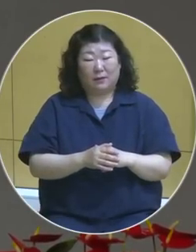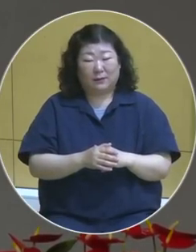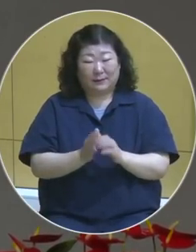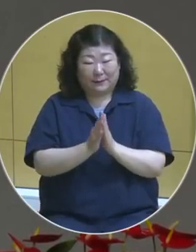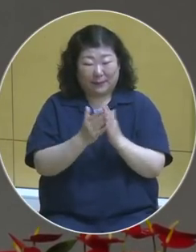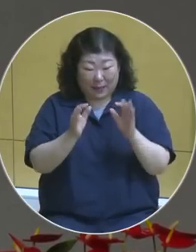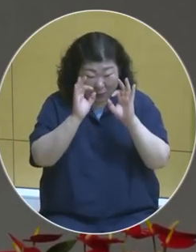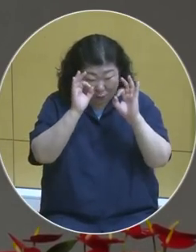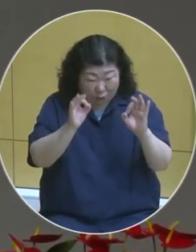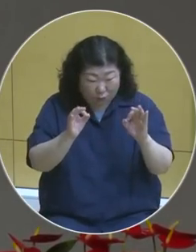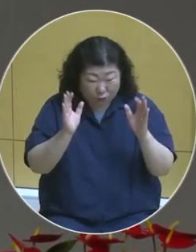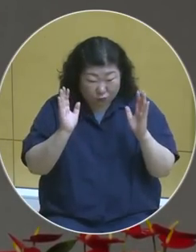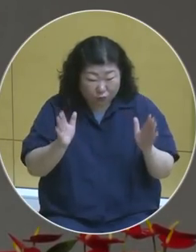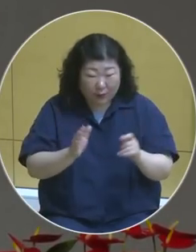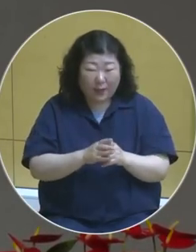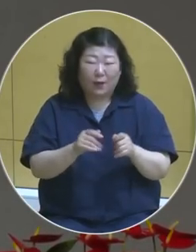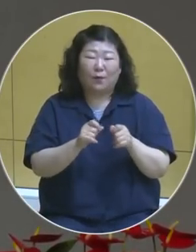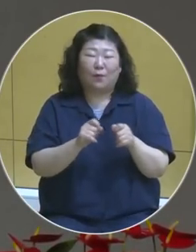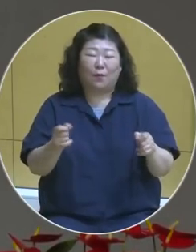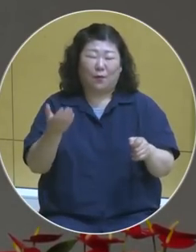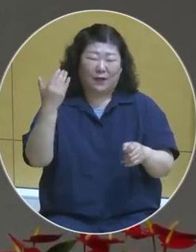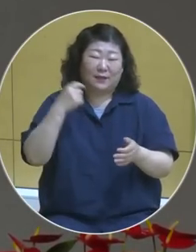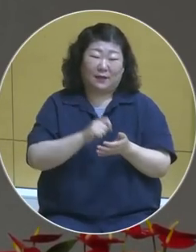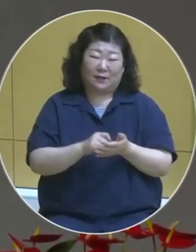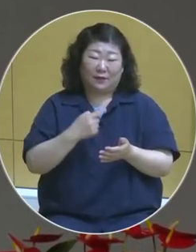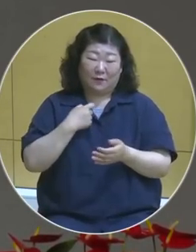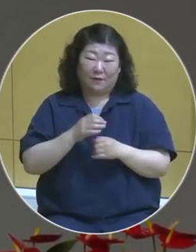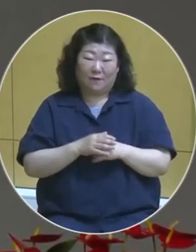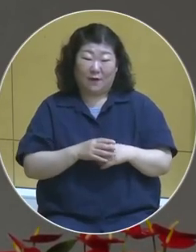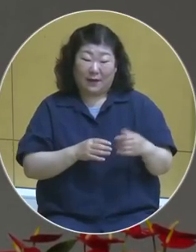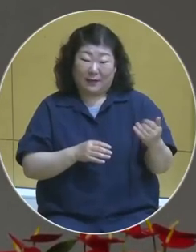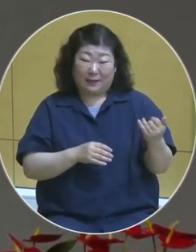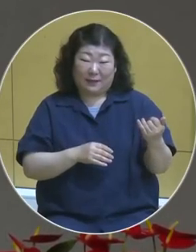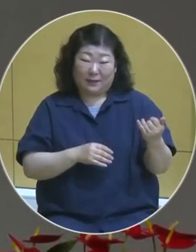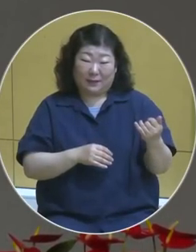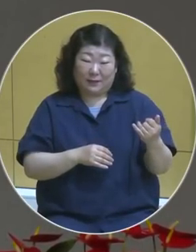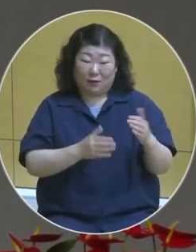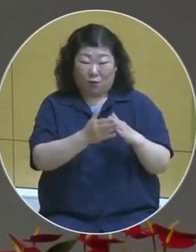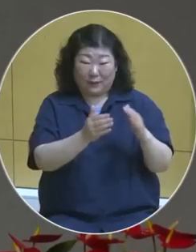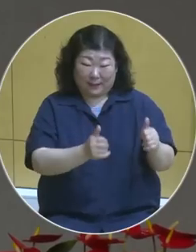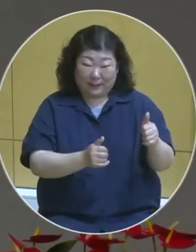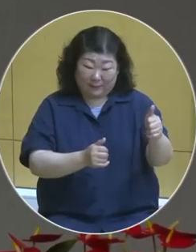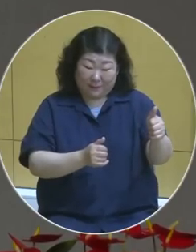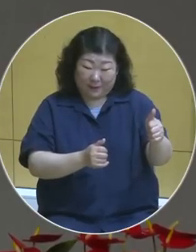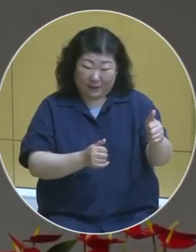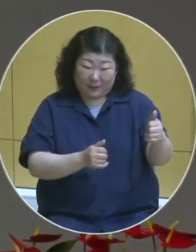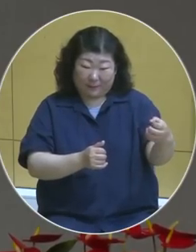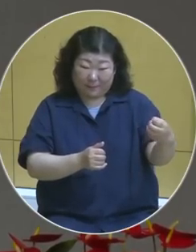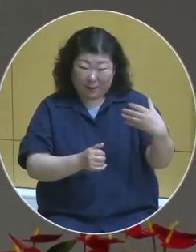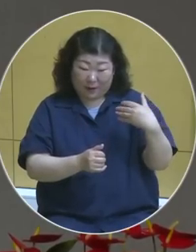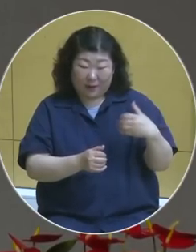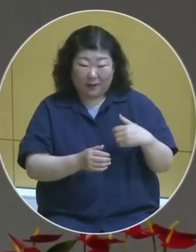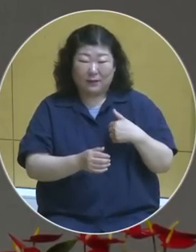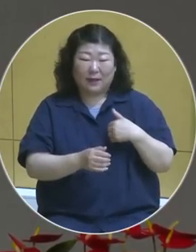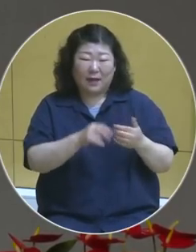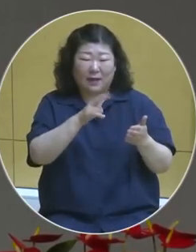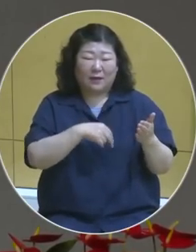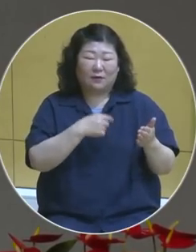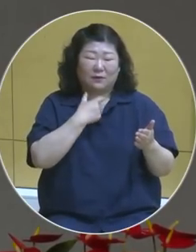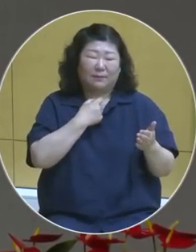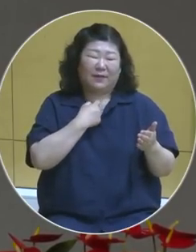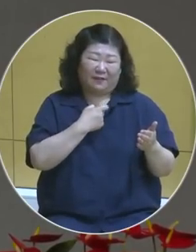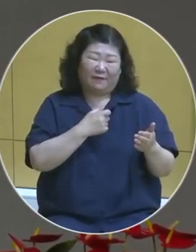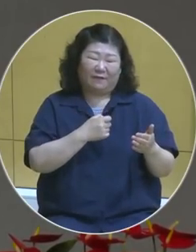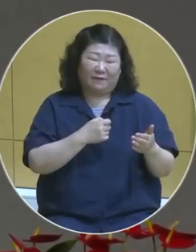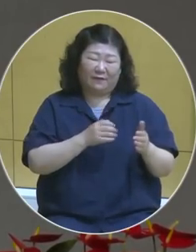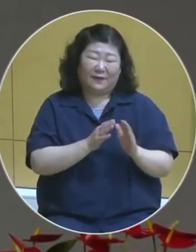딱 보는 순간에 이게 오래된 책인데 그분이 그러시는 거예요. 제가 읽고 싶었던 책이었습니다. 그랬는데 순간적으로 제